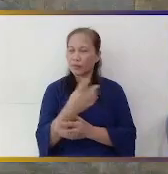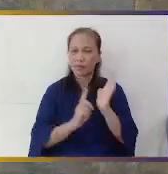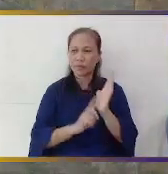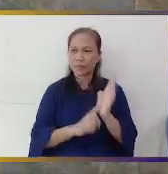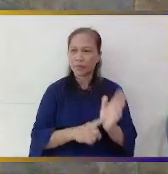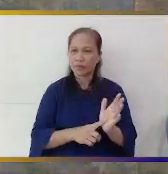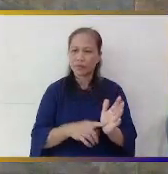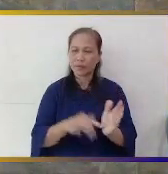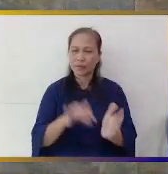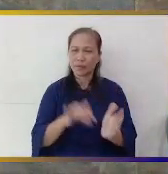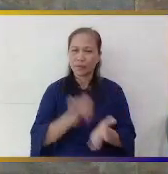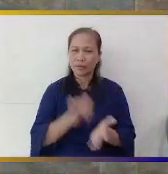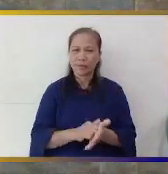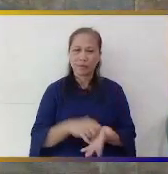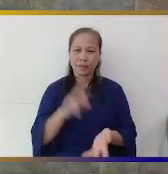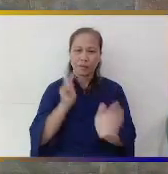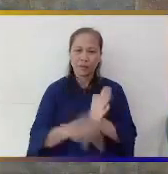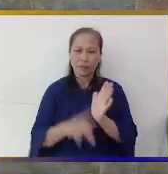na